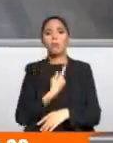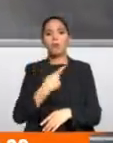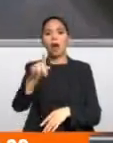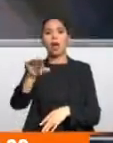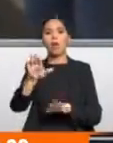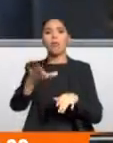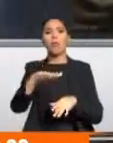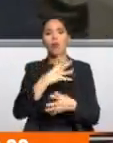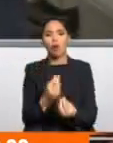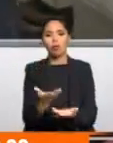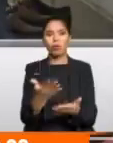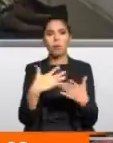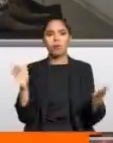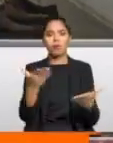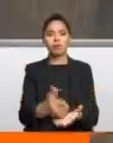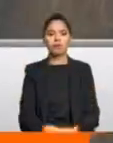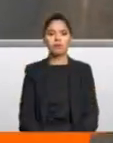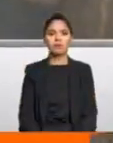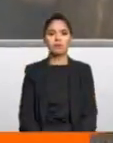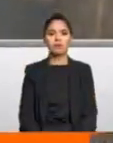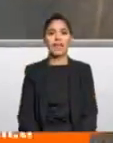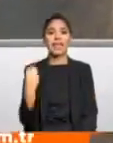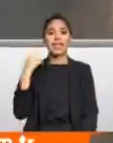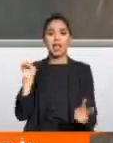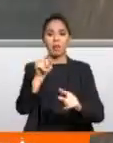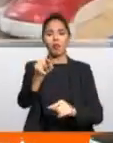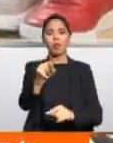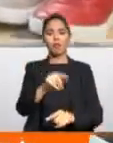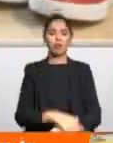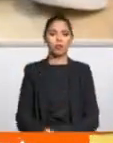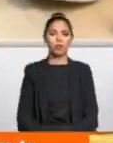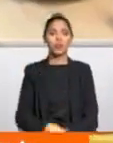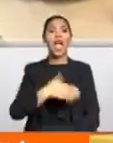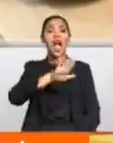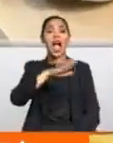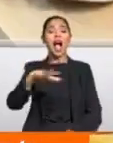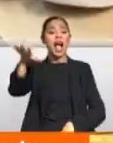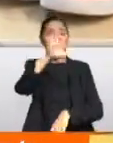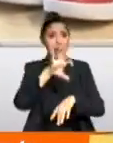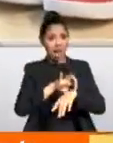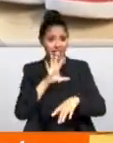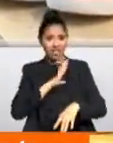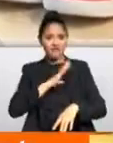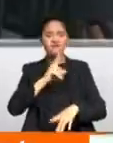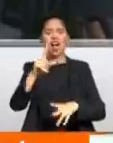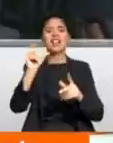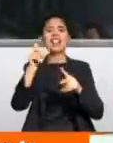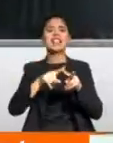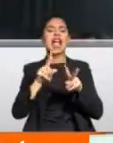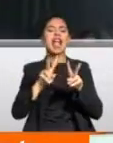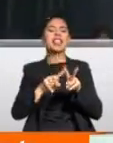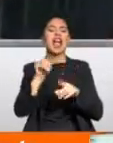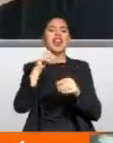büyük geldi galiba. Yeni moda bu mudur? Budur. Ayakkabı tutkunları CNR Fuar Merkezi'nde